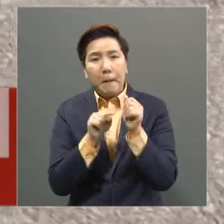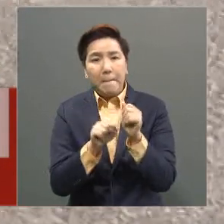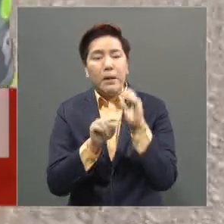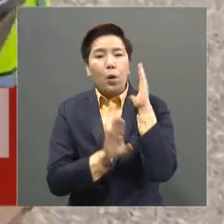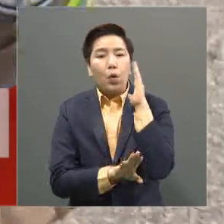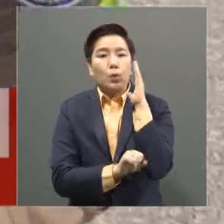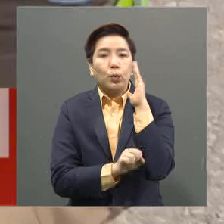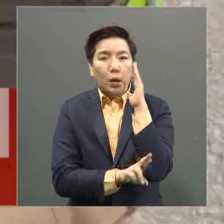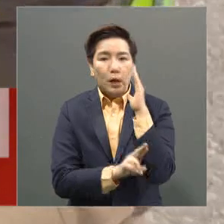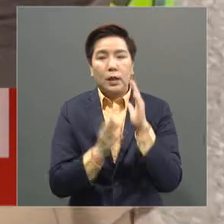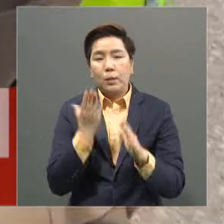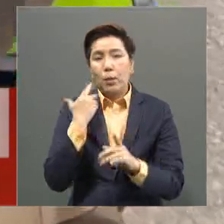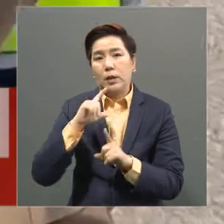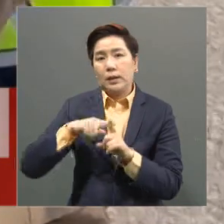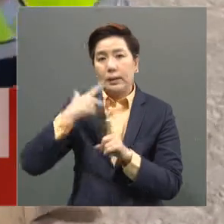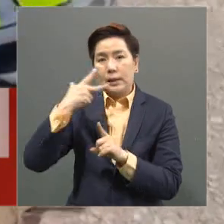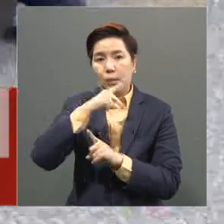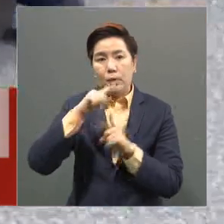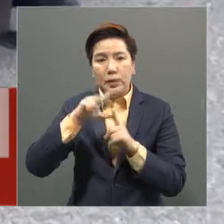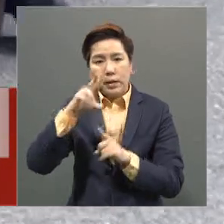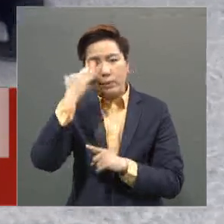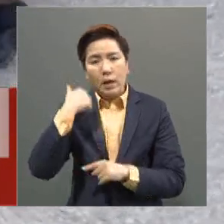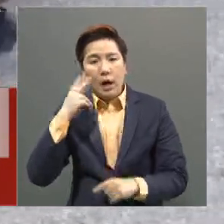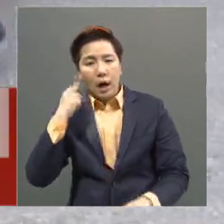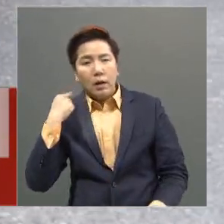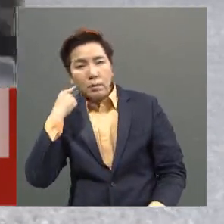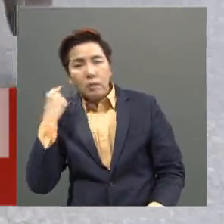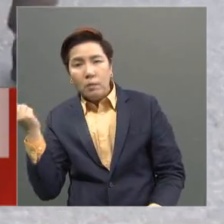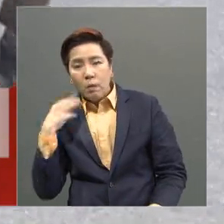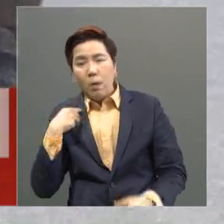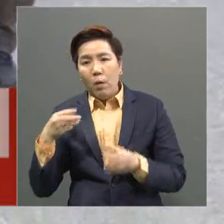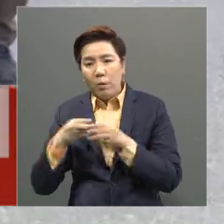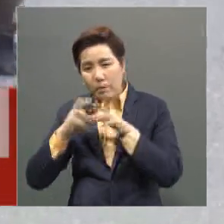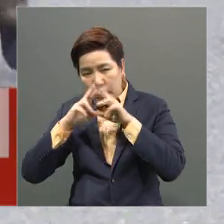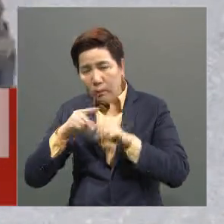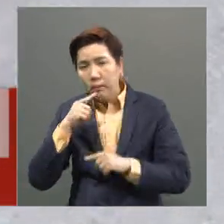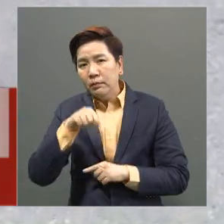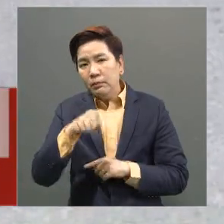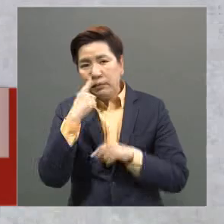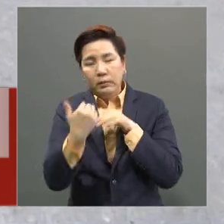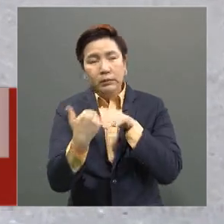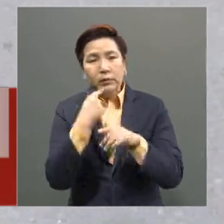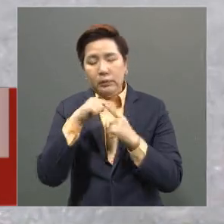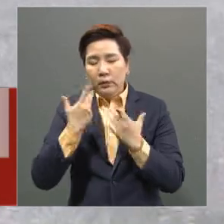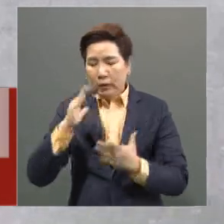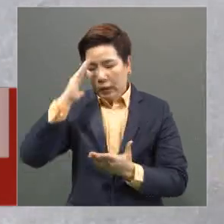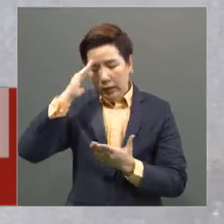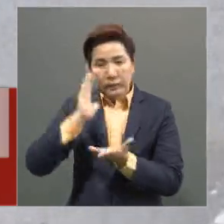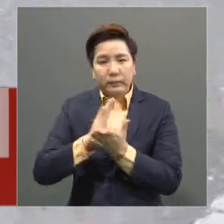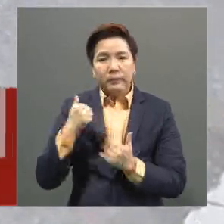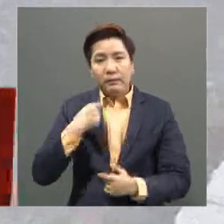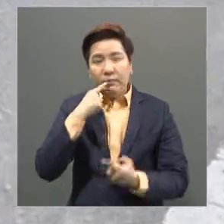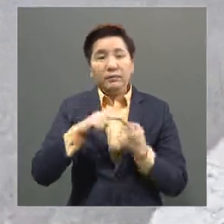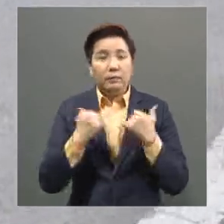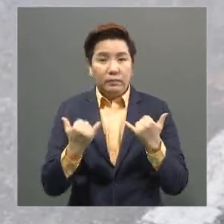สุราษฎร์ธานีเมื่อวันที่ 3มีนาคมเนื่องจากว่าได้รับการประสานจากชุดวิเคราะห์อาชญกรรมบนท้องถนนกองบัญชาการตำรวจสอบสวน